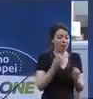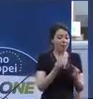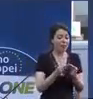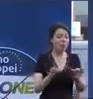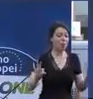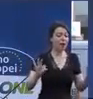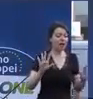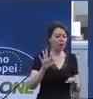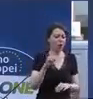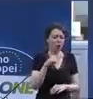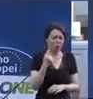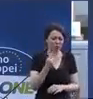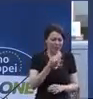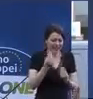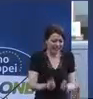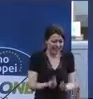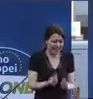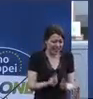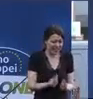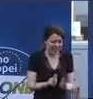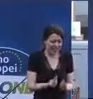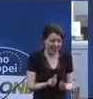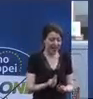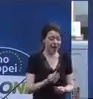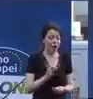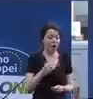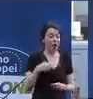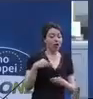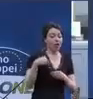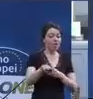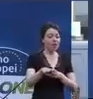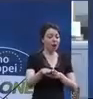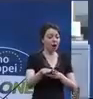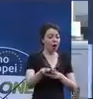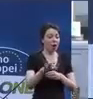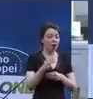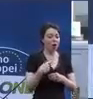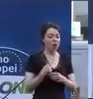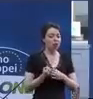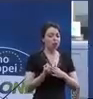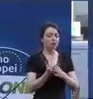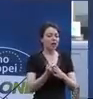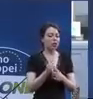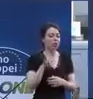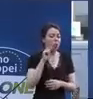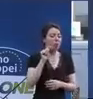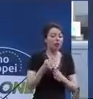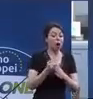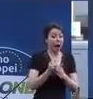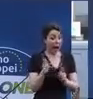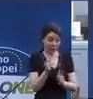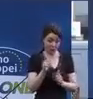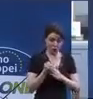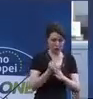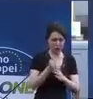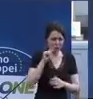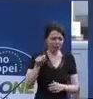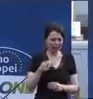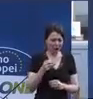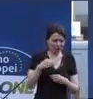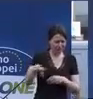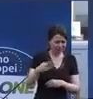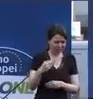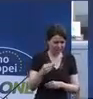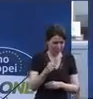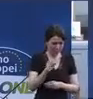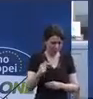della Russia Ma che vuol dire il contenimento l'invio di sostegno all'ucraina no de armi di sostegno Ma cosa gli invii Mum